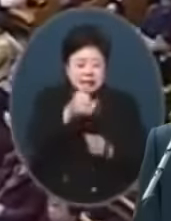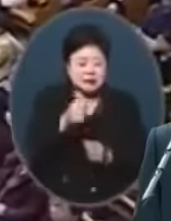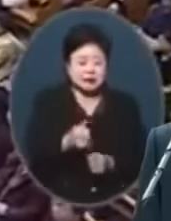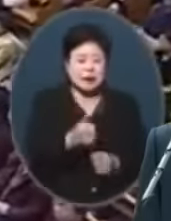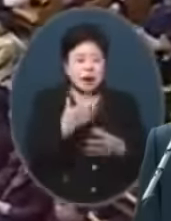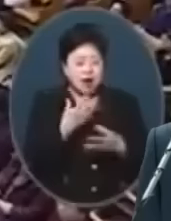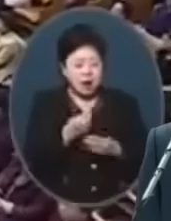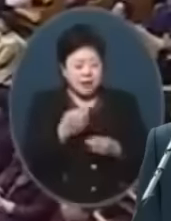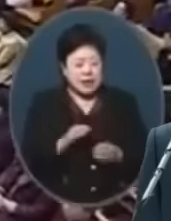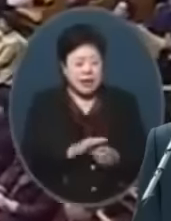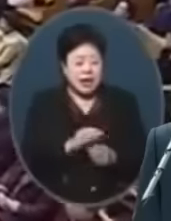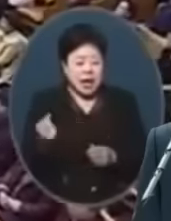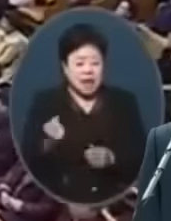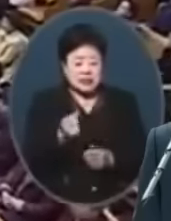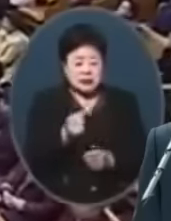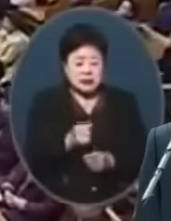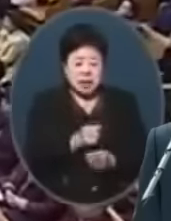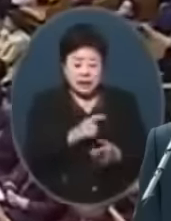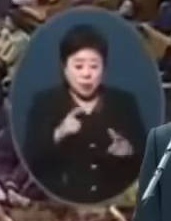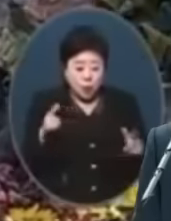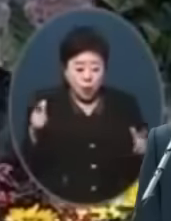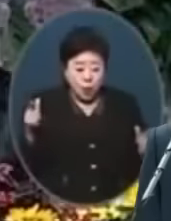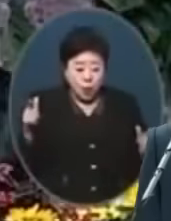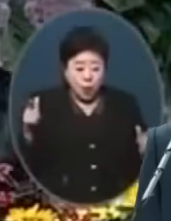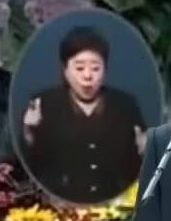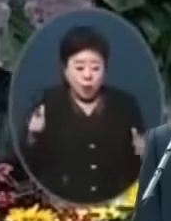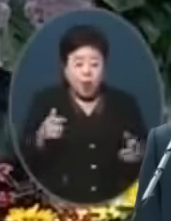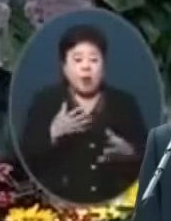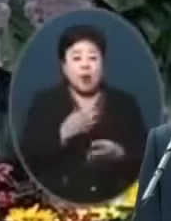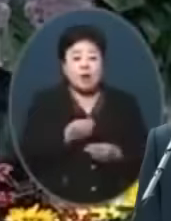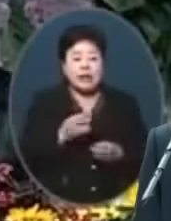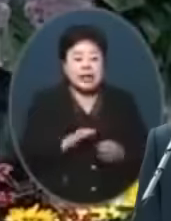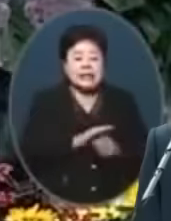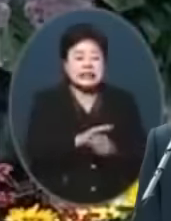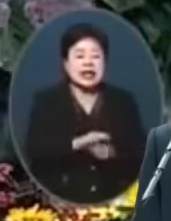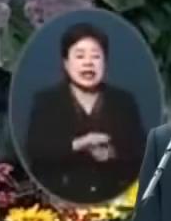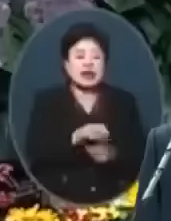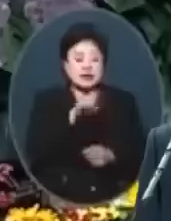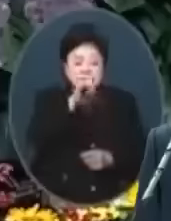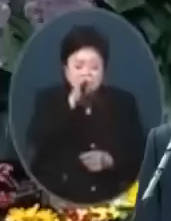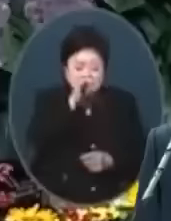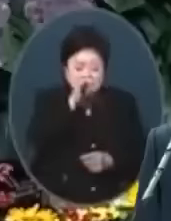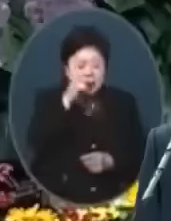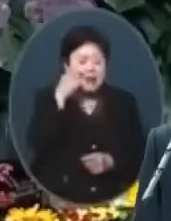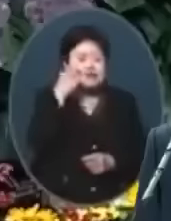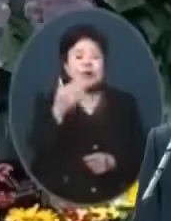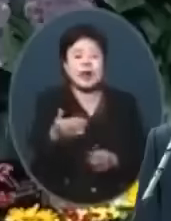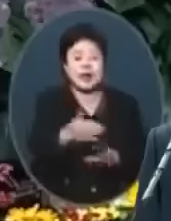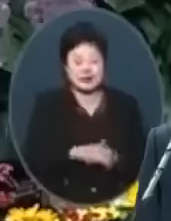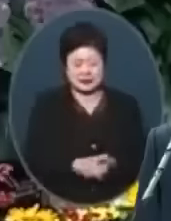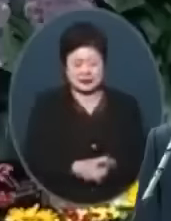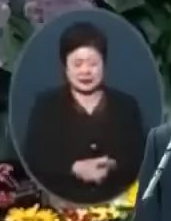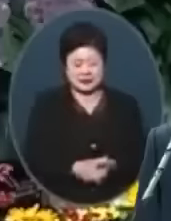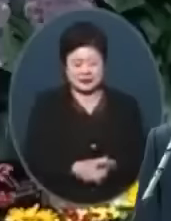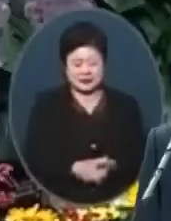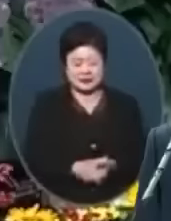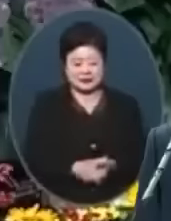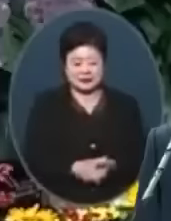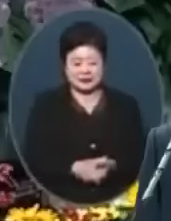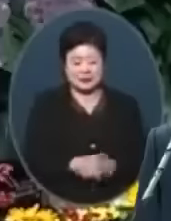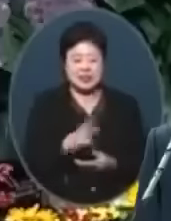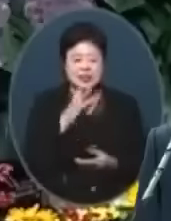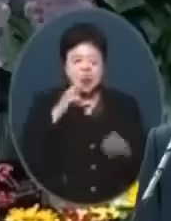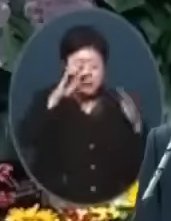얼마나 소유했는가가 아니라 얼마나 사랑하고 살았는가를 물어보는 것입니다.